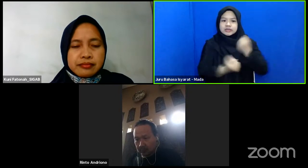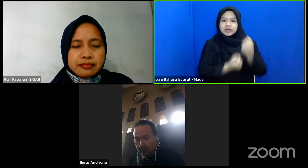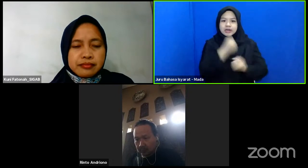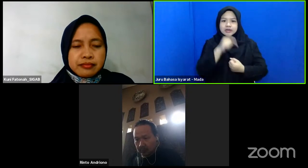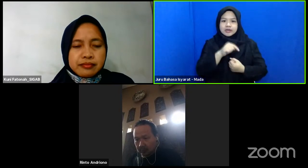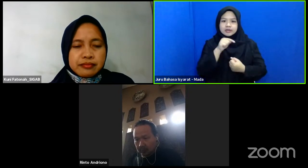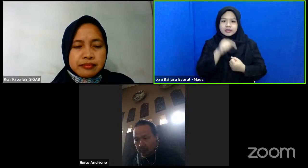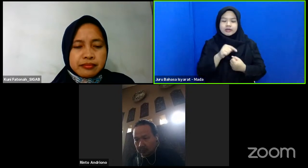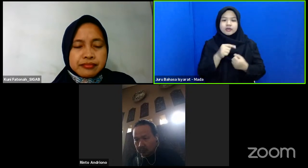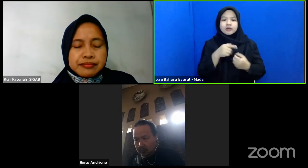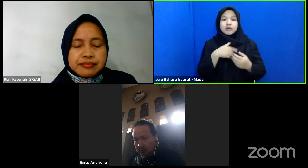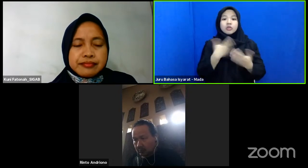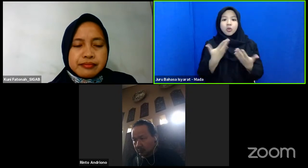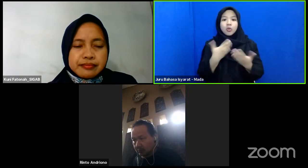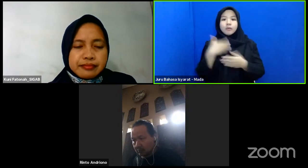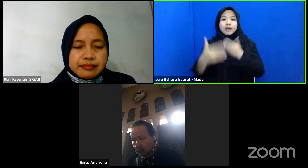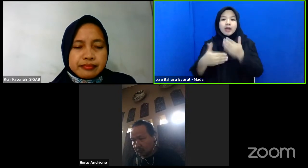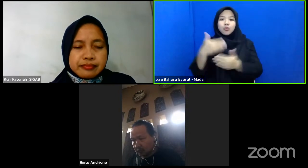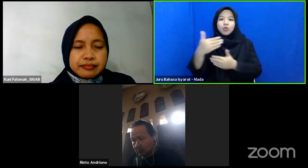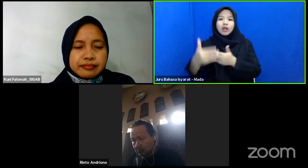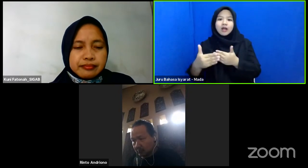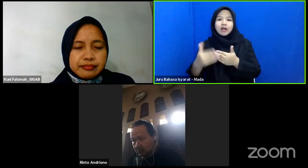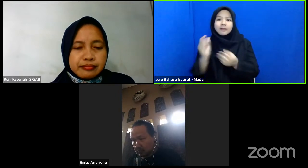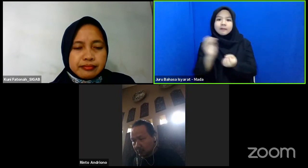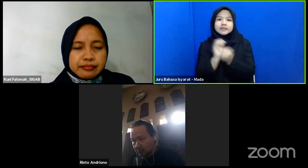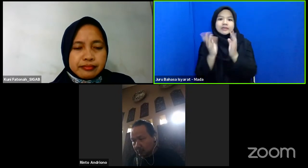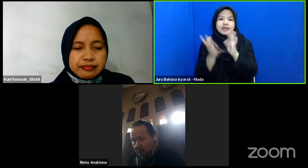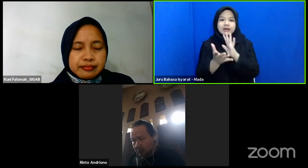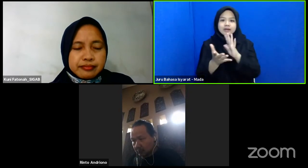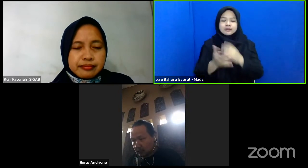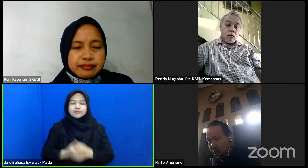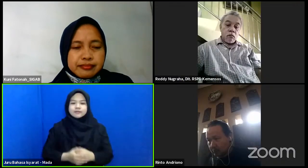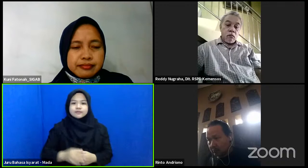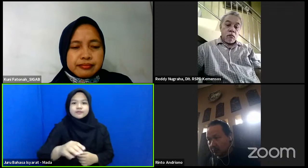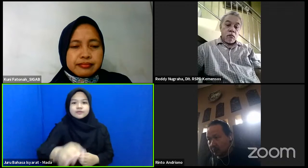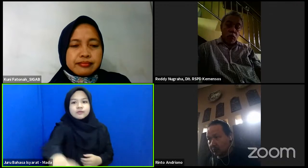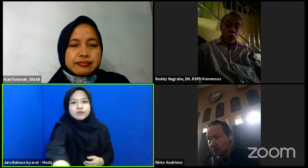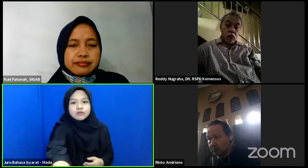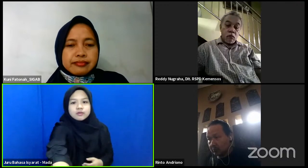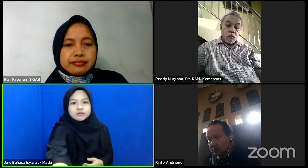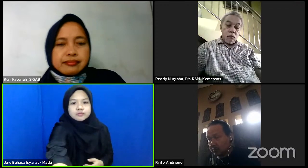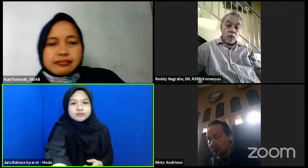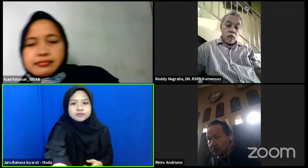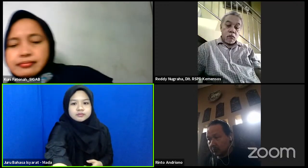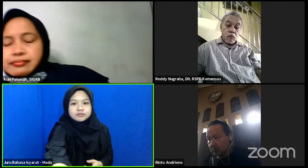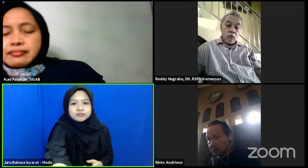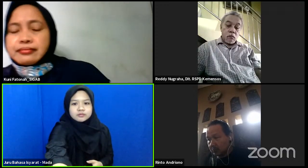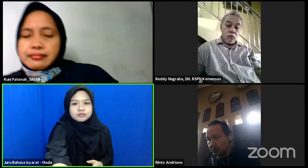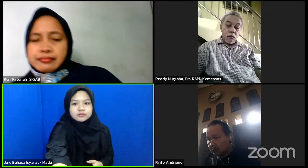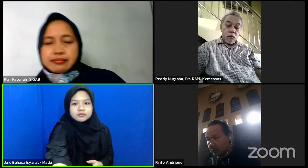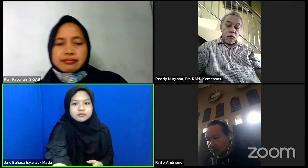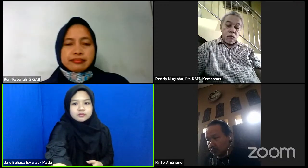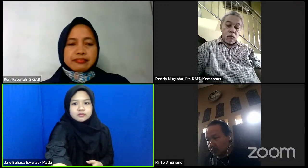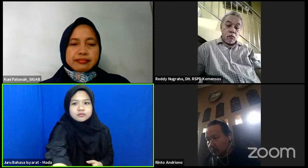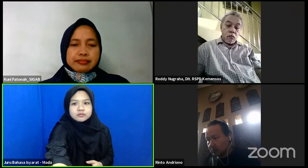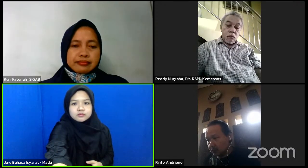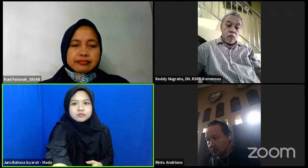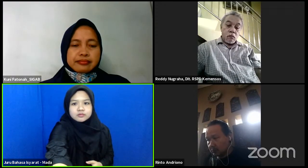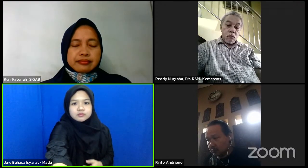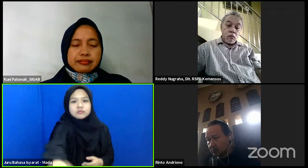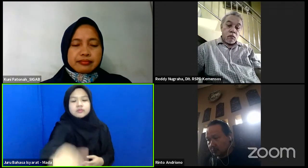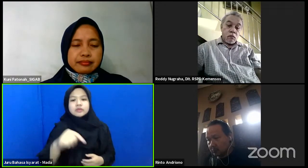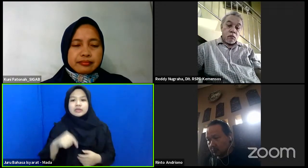atau penelangan rencana namun demikian itu hal ini tidak mudah hal ini perlu persiapan